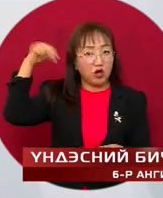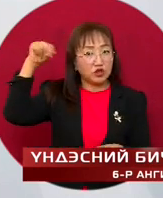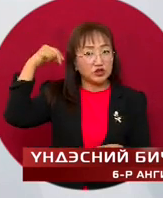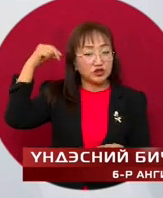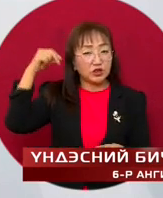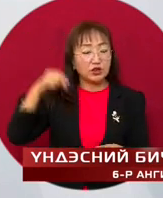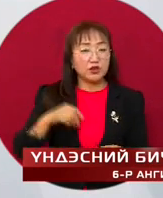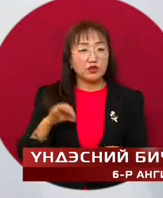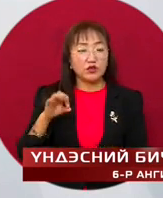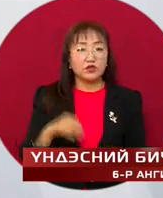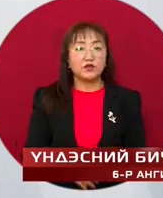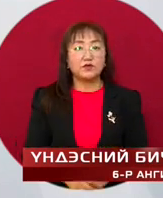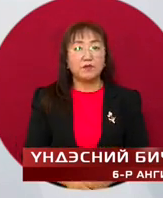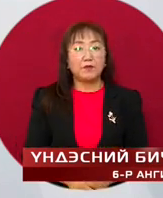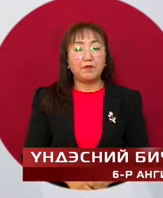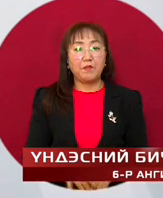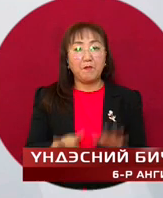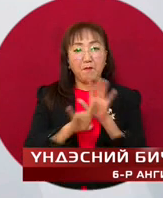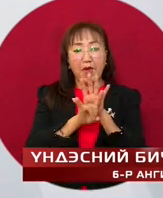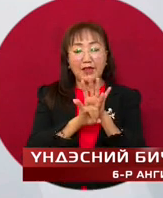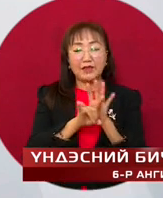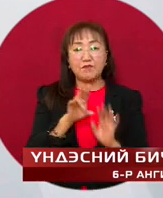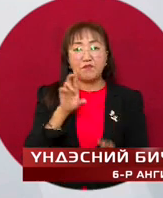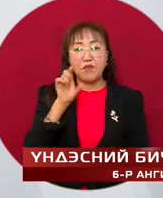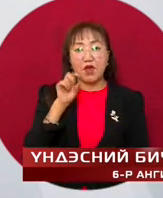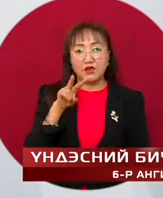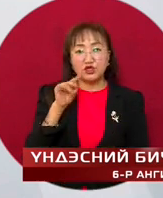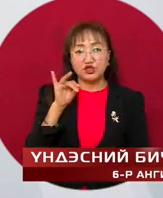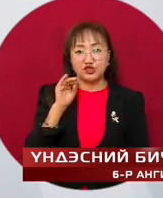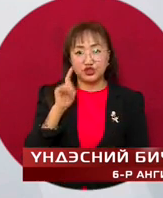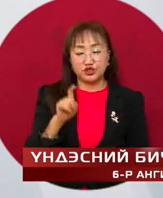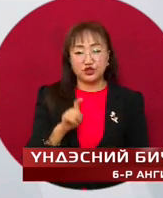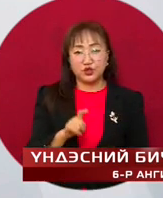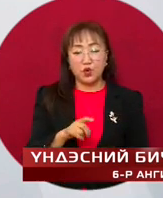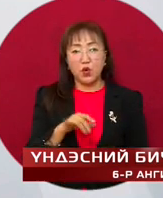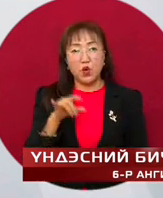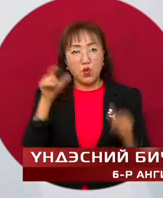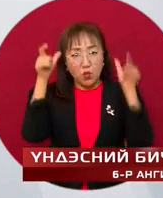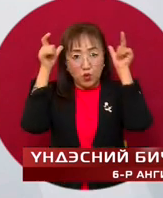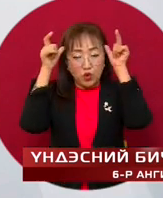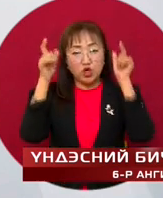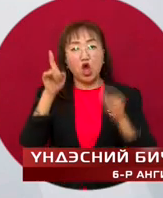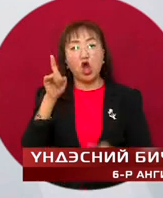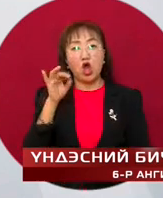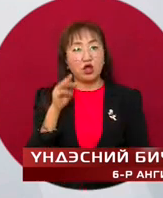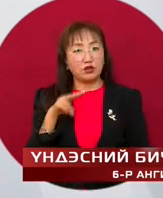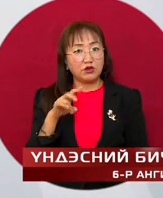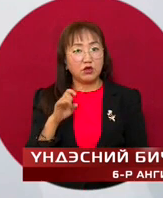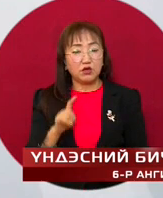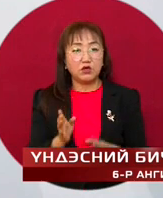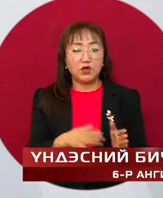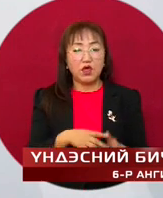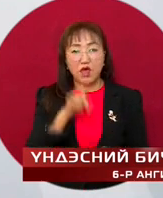мал бэлчих, үхэр хотлох, хоотаа лаху буюу хотлох, имч имчлэх,